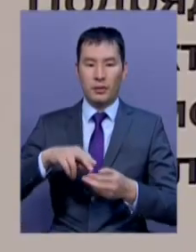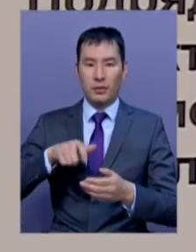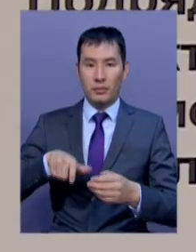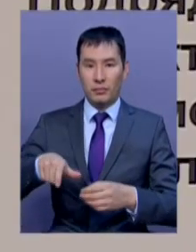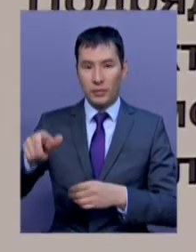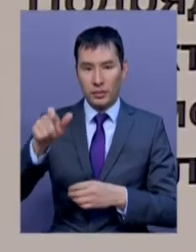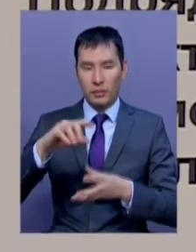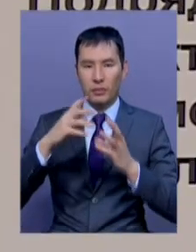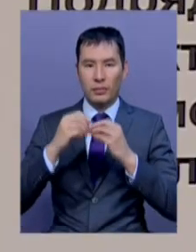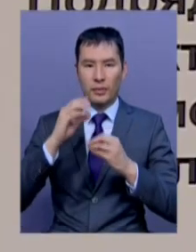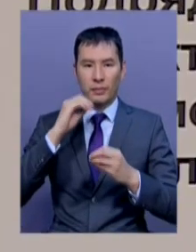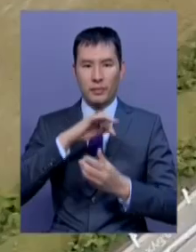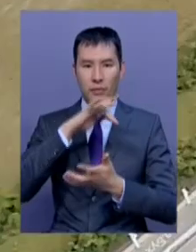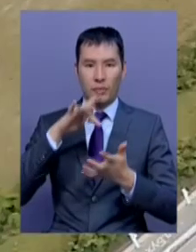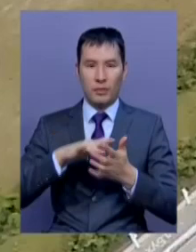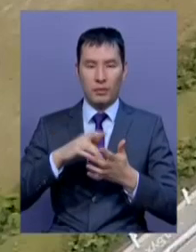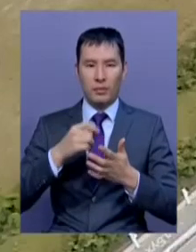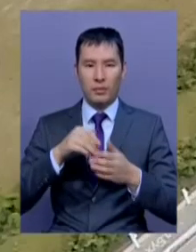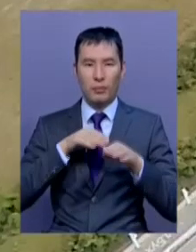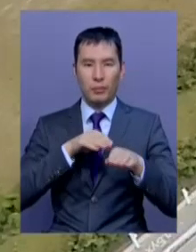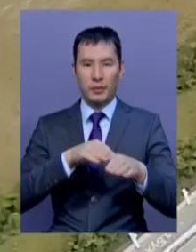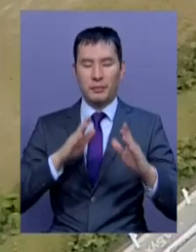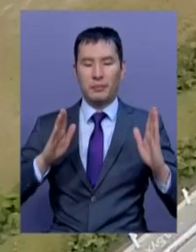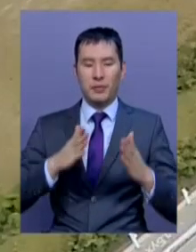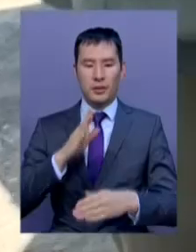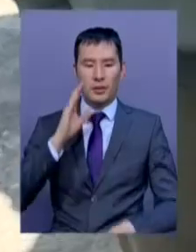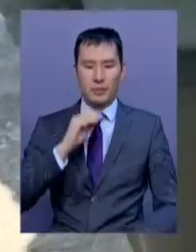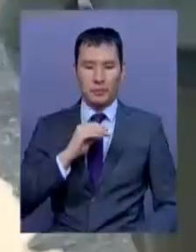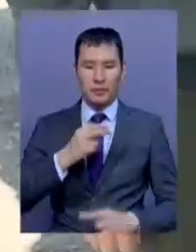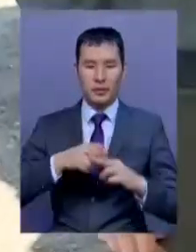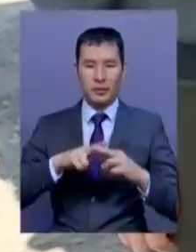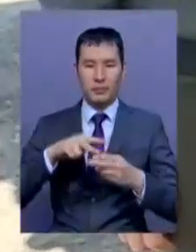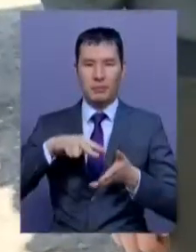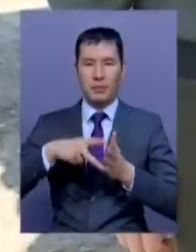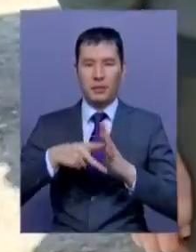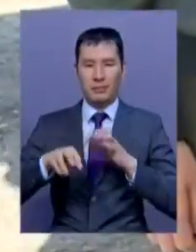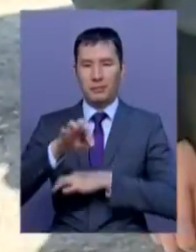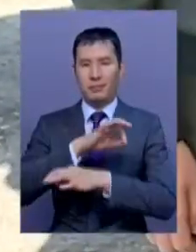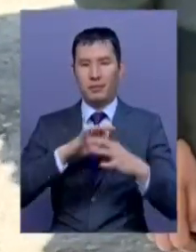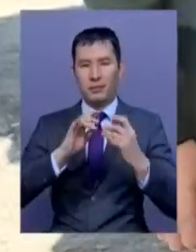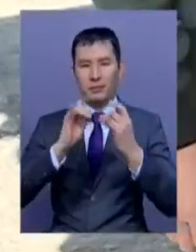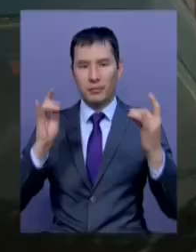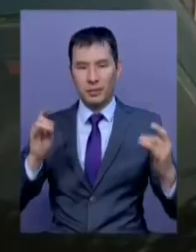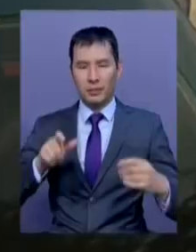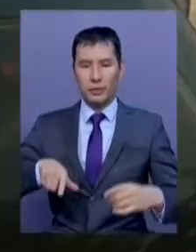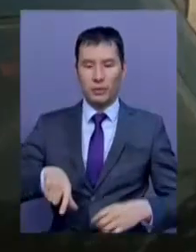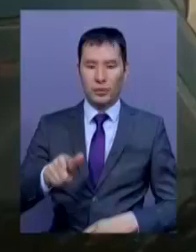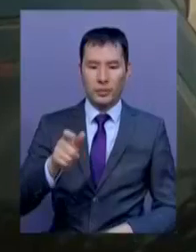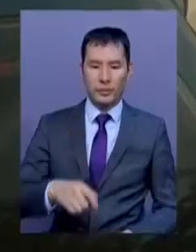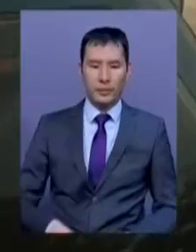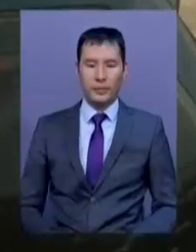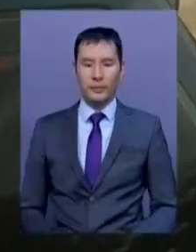күре жолынікі 15% артады. Ал Қайрат, Әлмерек, Нұршашқан елді мекендеріне жету оңай бола түспек. Конечно, очень